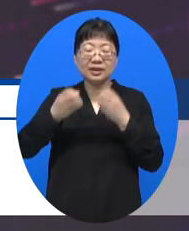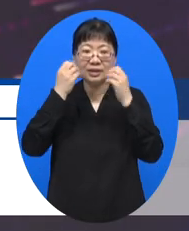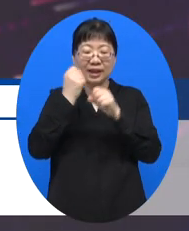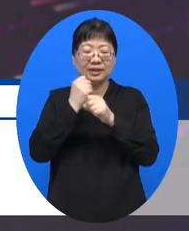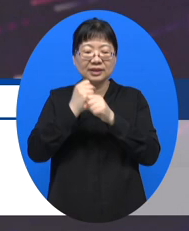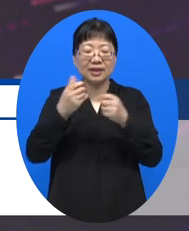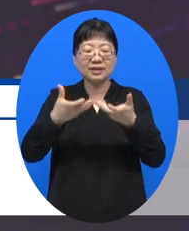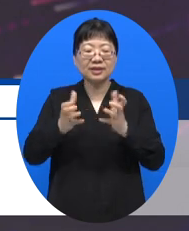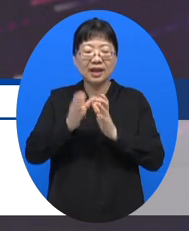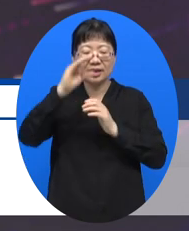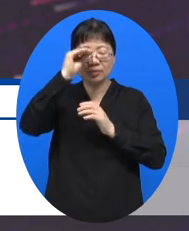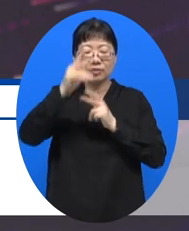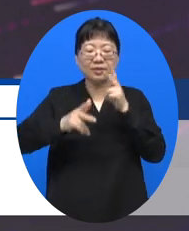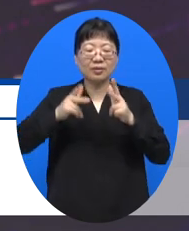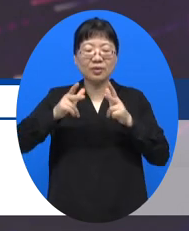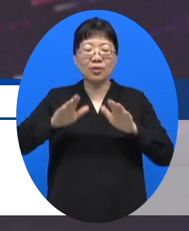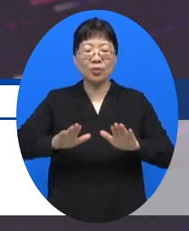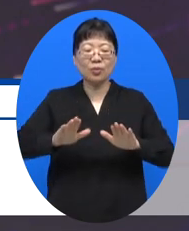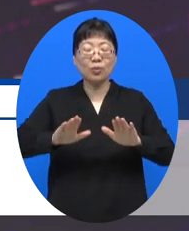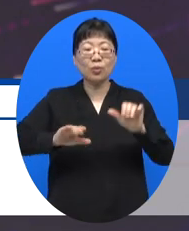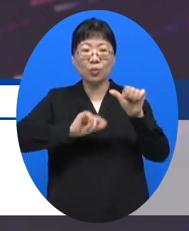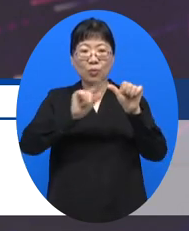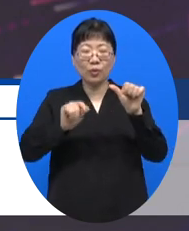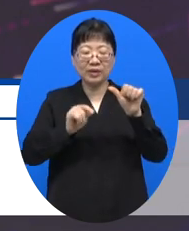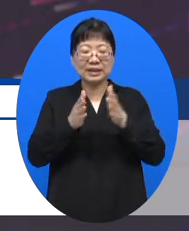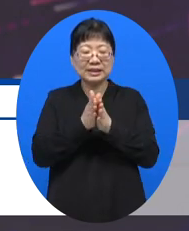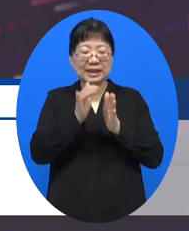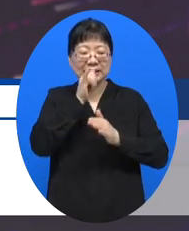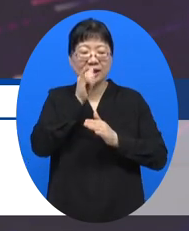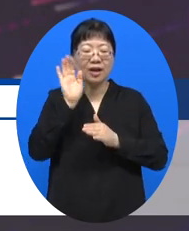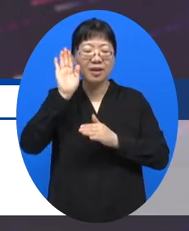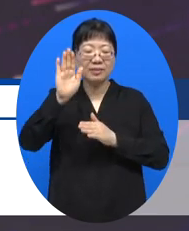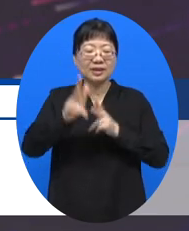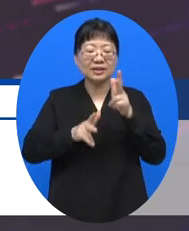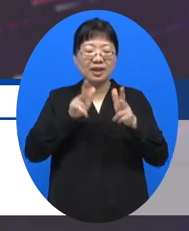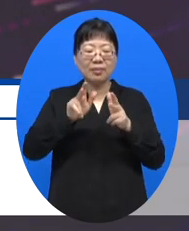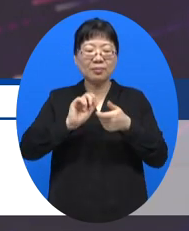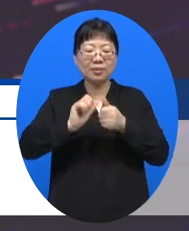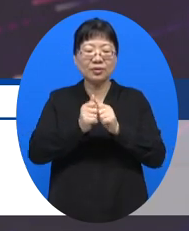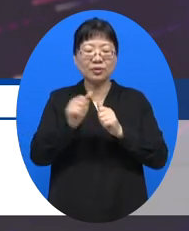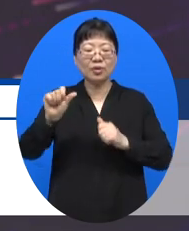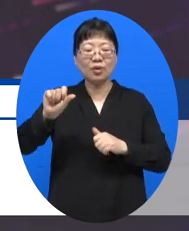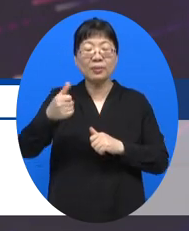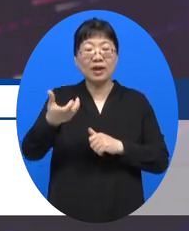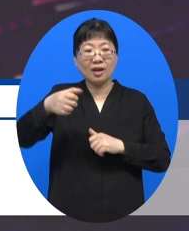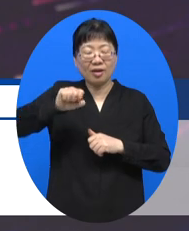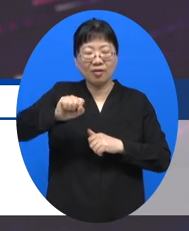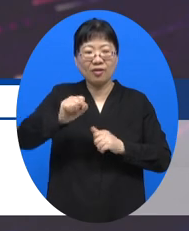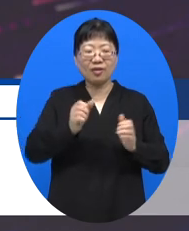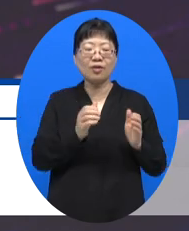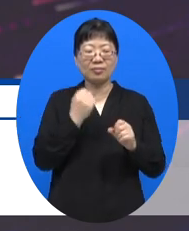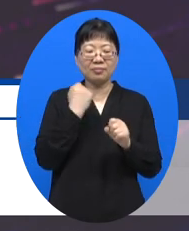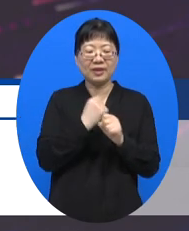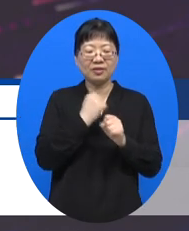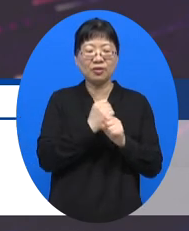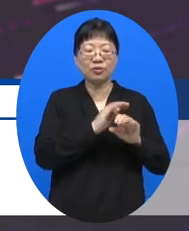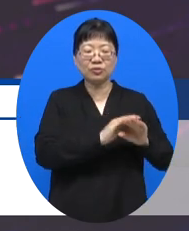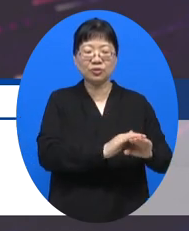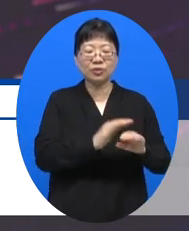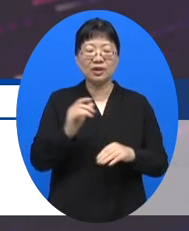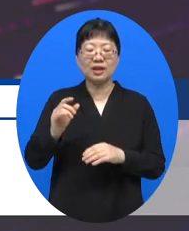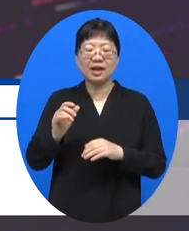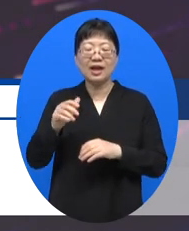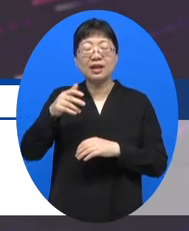시범 사업을 5월에 진행하도록 하겠습니다. 미래산업펀드 500억을 일단 조성해서